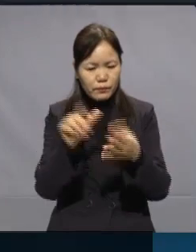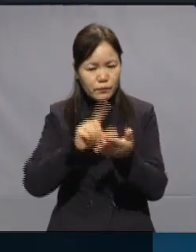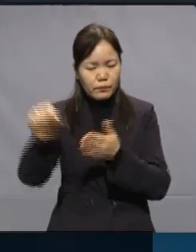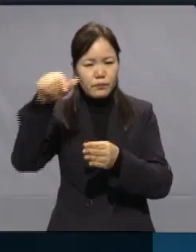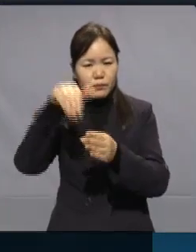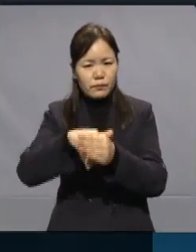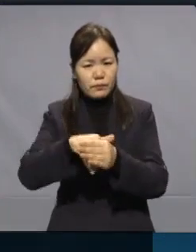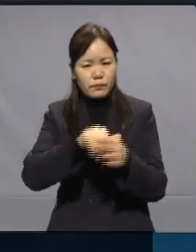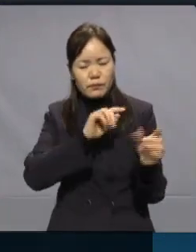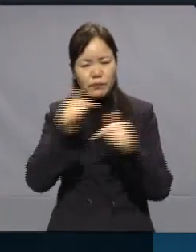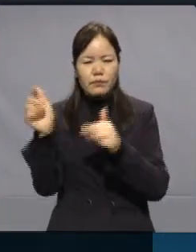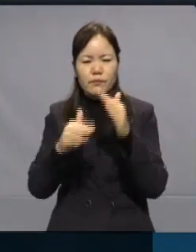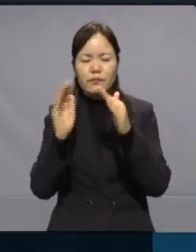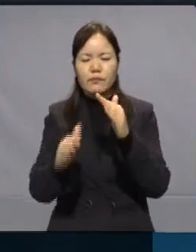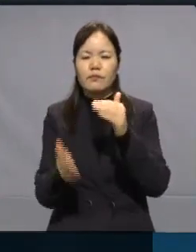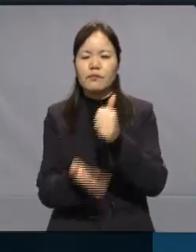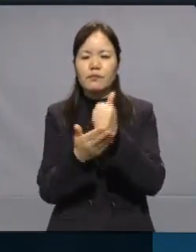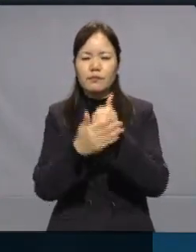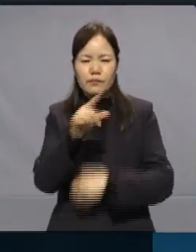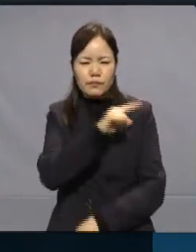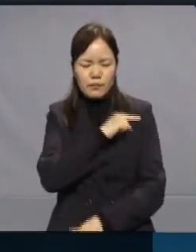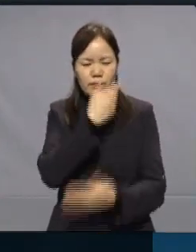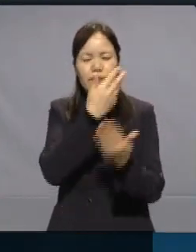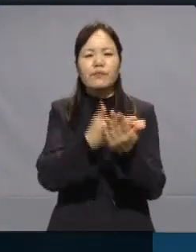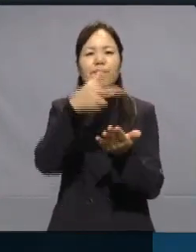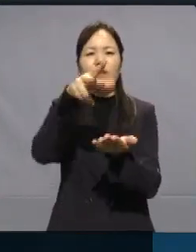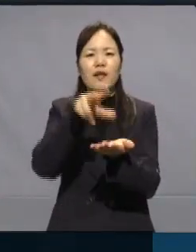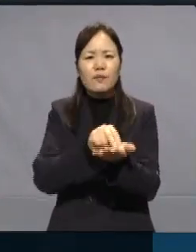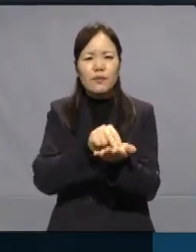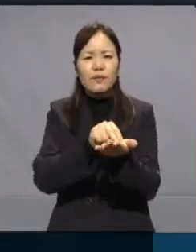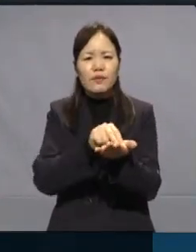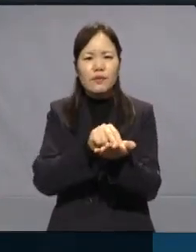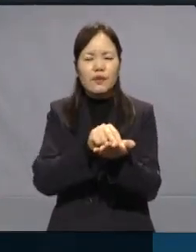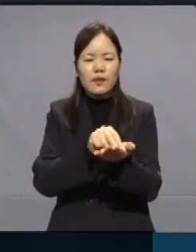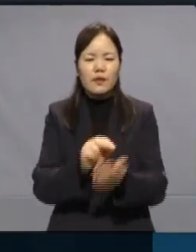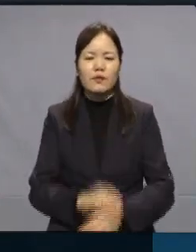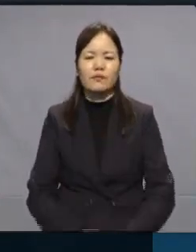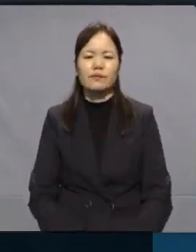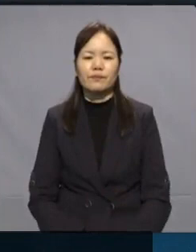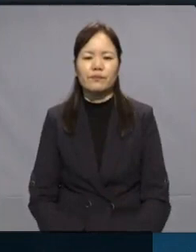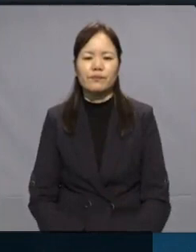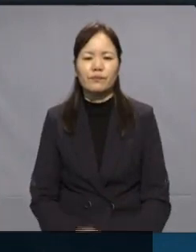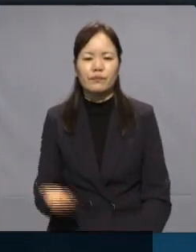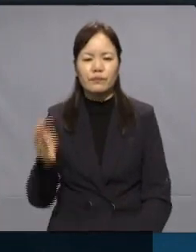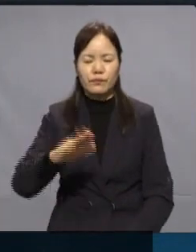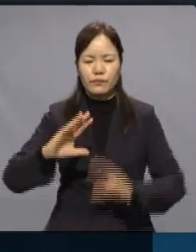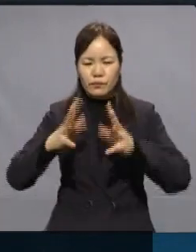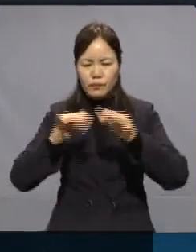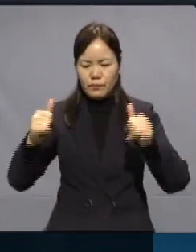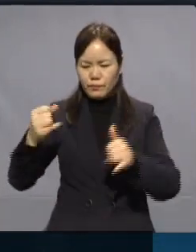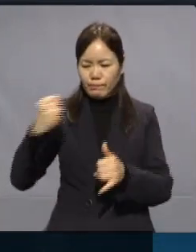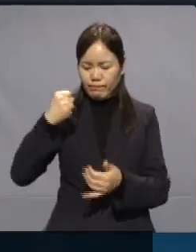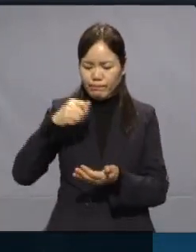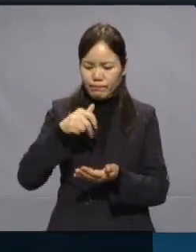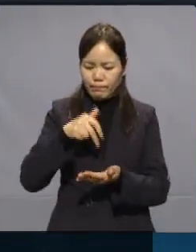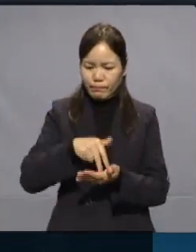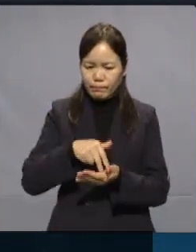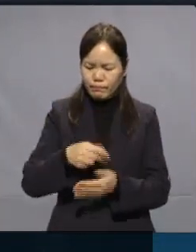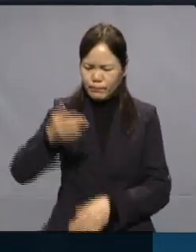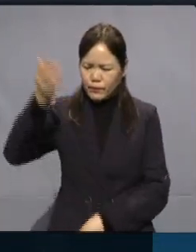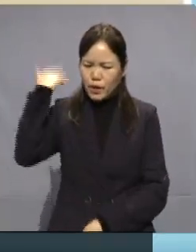공천이 가장 중요한 그 이슈고 또 문제에 화근 아니겠습니까 근데 국민의 힘이 과거에